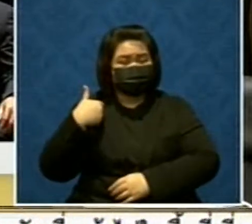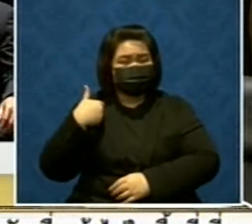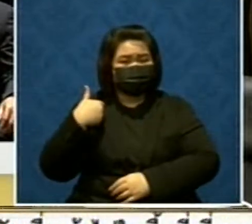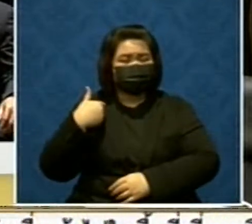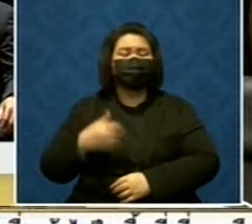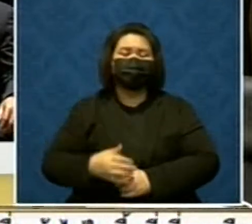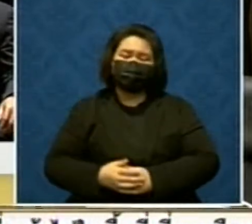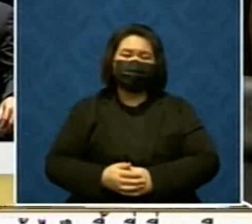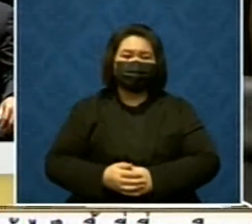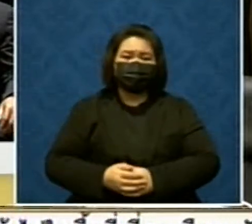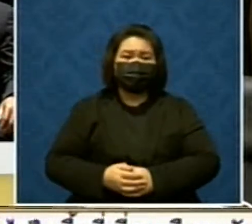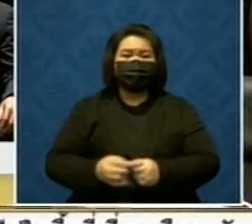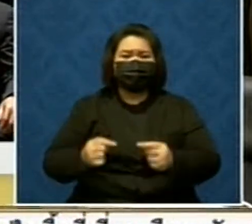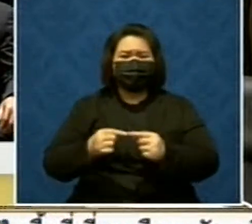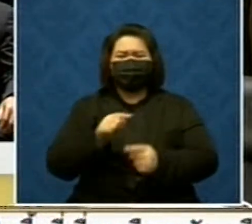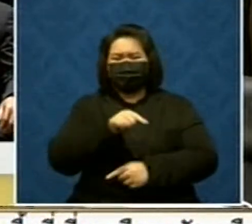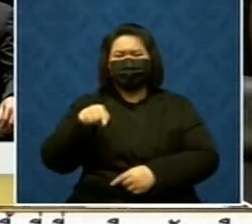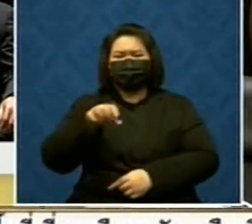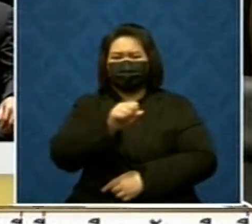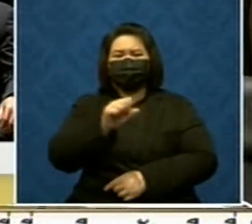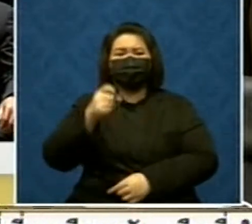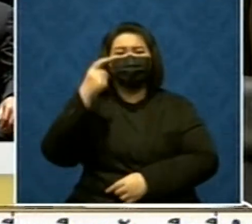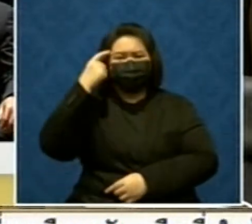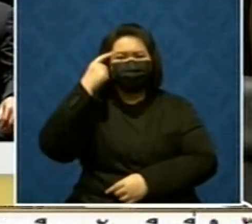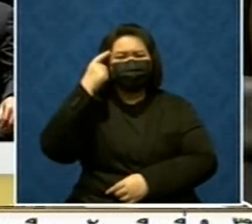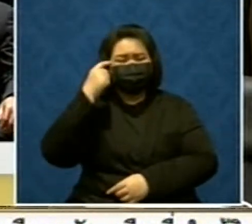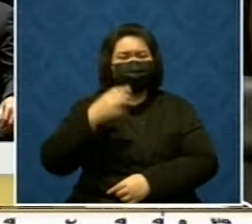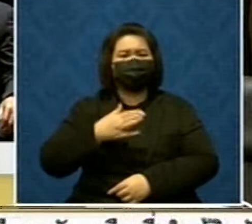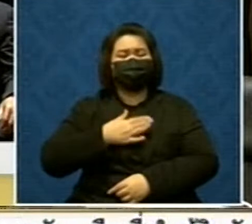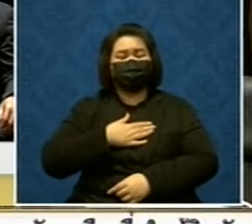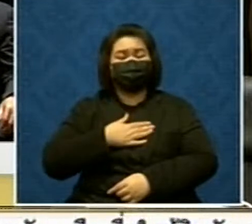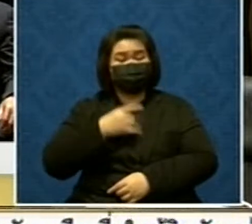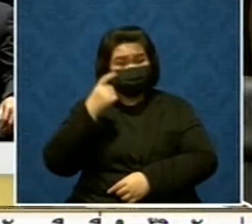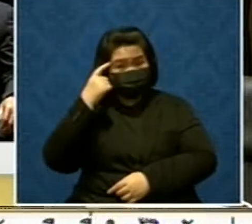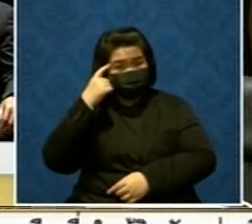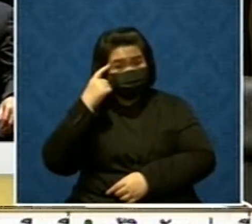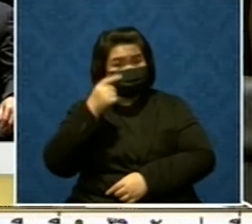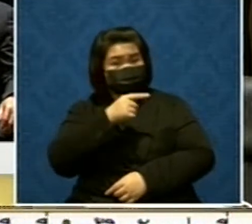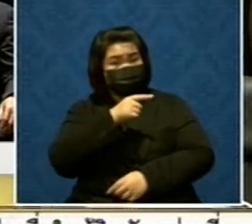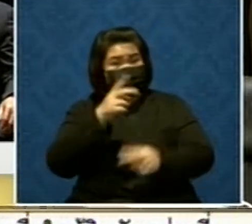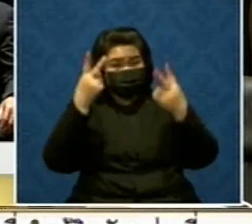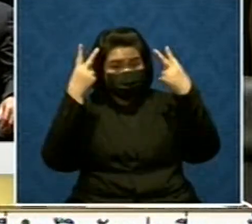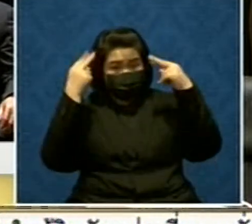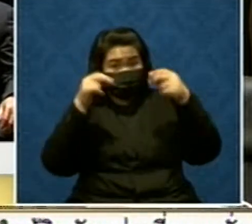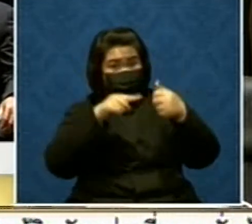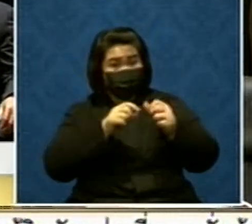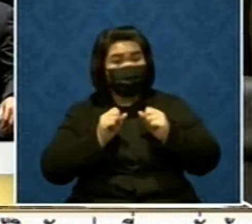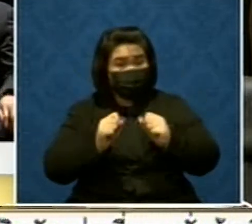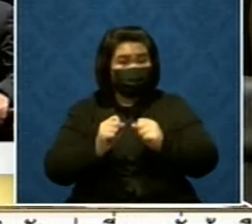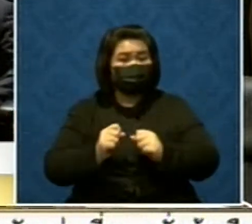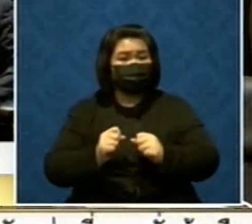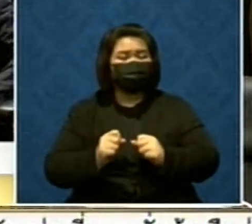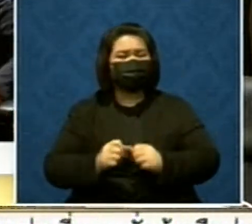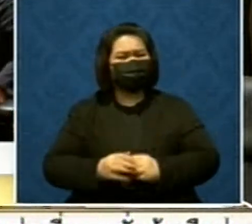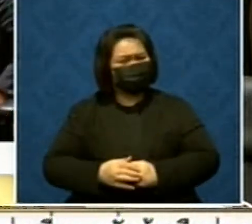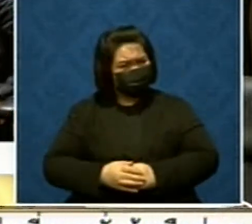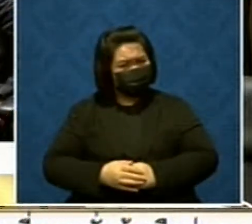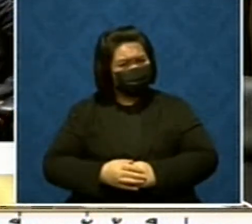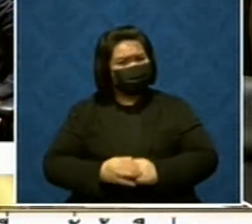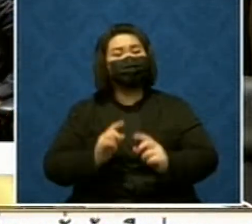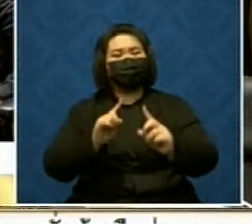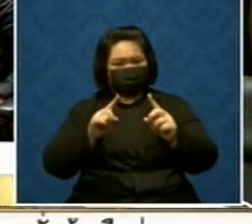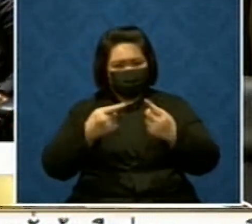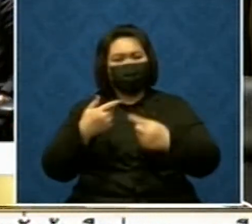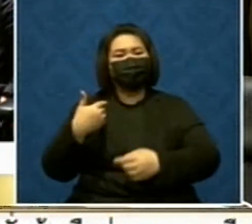ความจริงก็ในสภามันก็รู้จักกันเยอะแยะผมไม่นึกว่าพลเอกประยุทธ์จะกล้าท่านตอบผมแน่น